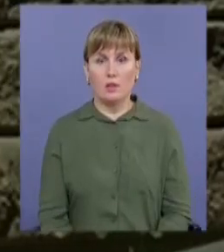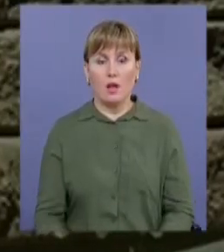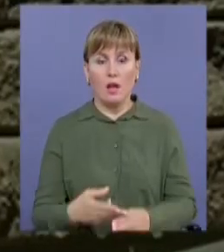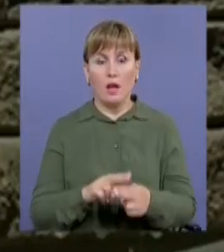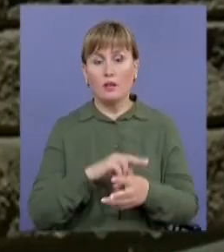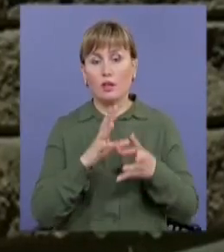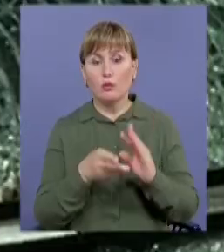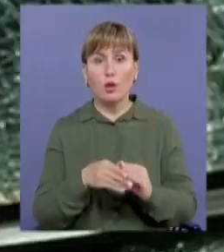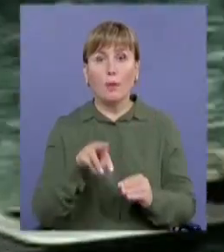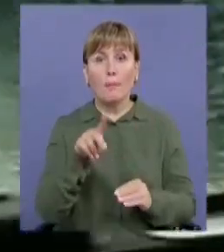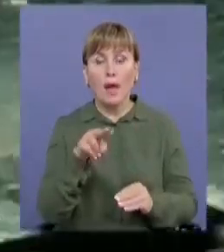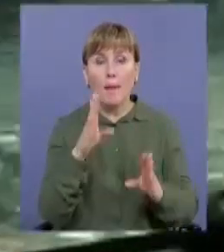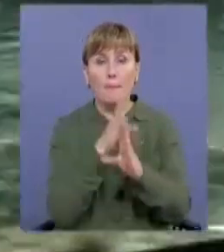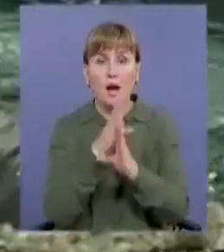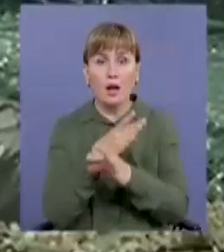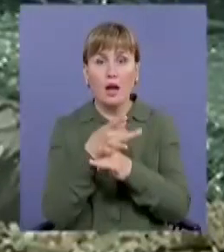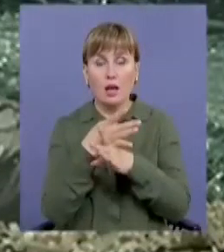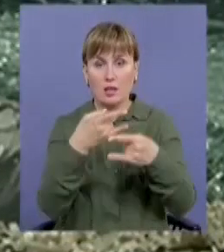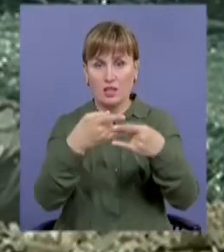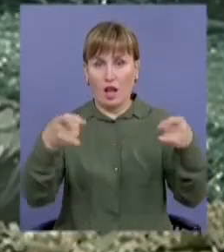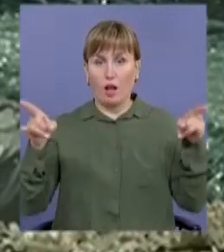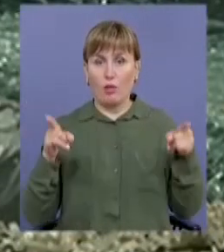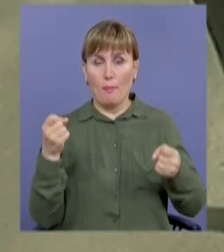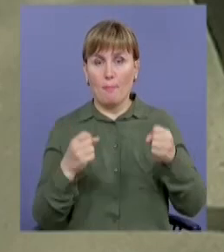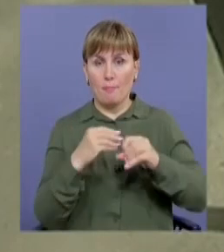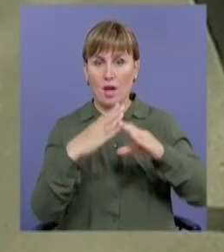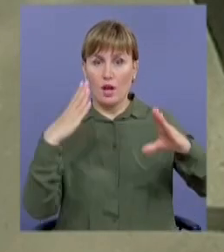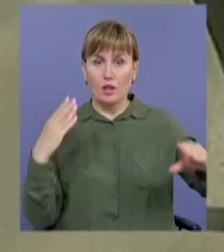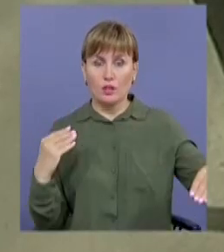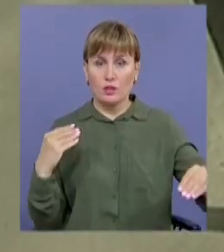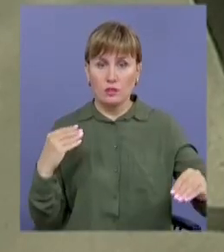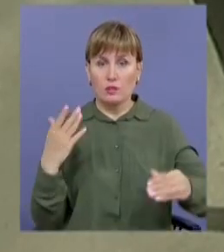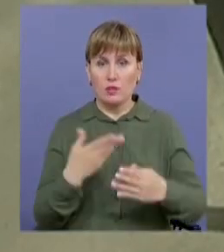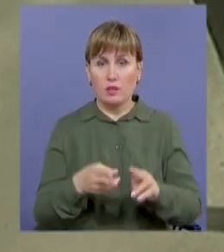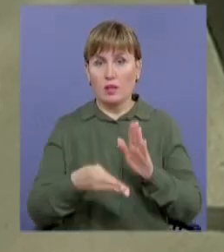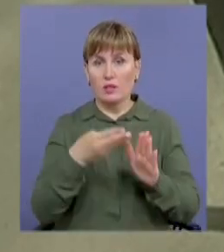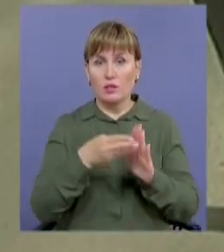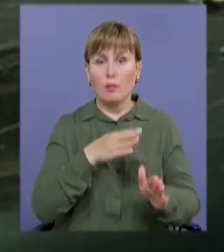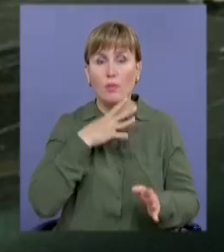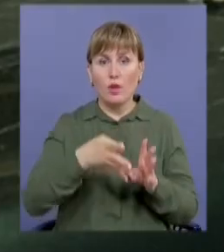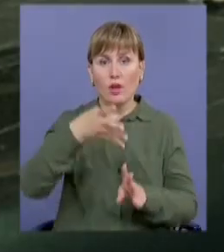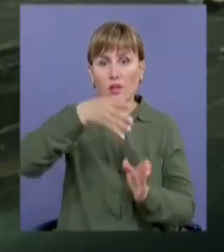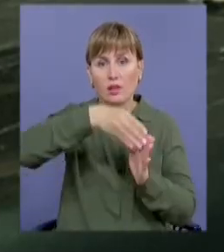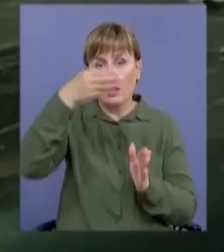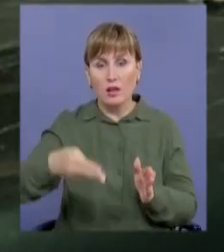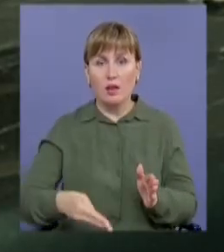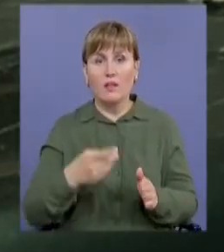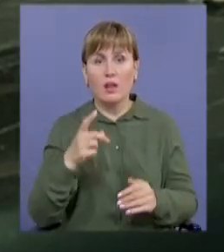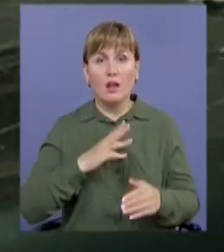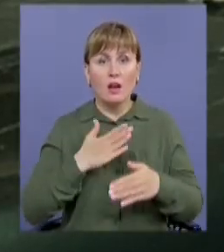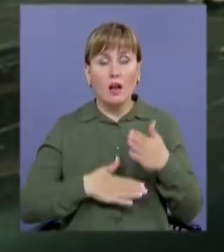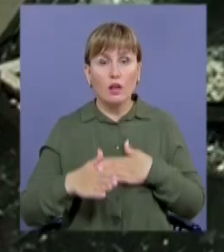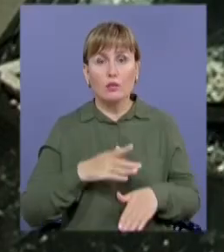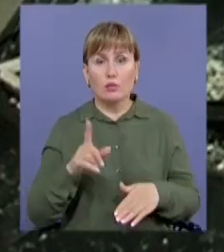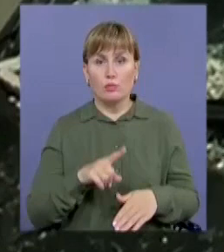итог пятничной непогоды. Разбитое лобовое стекло легковушки. На нее упал кусок обшивки многоэтажки. Владельцы радуются, что в момент